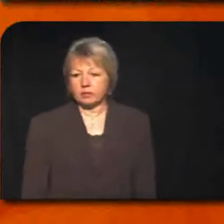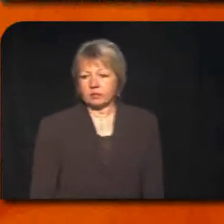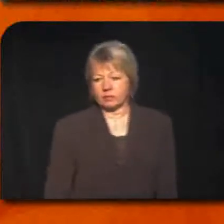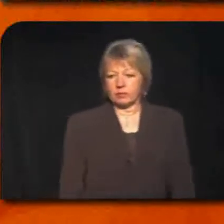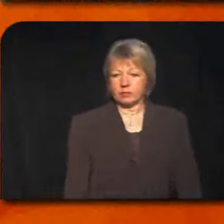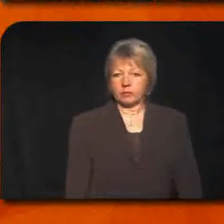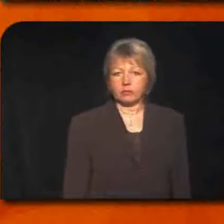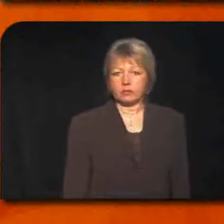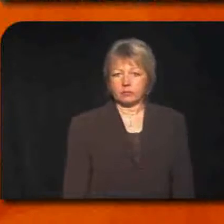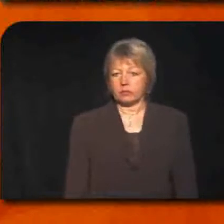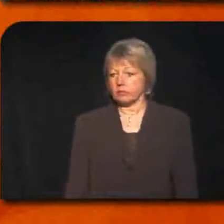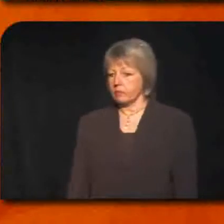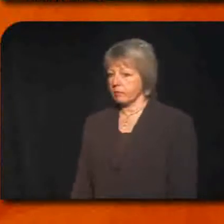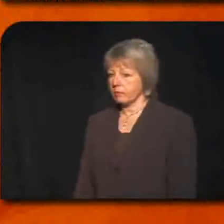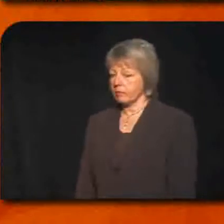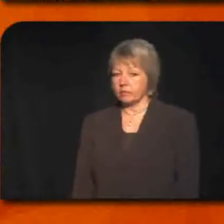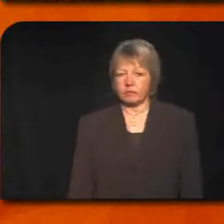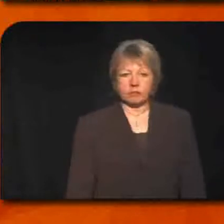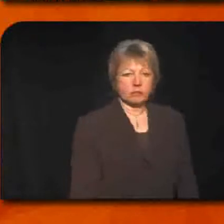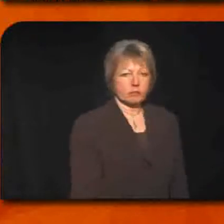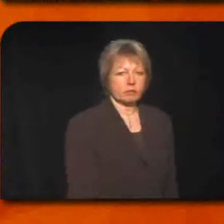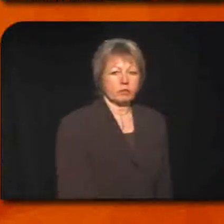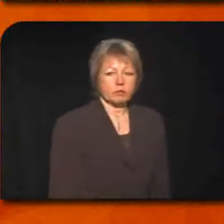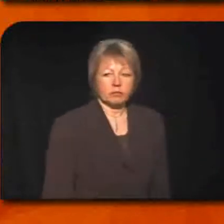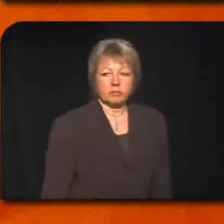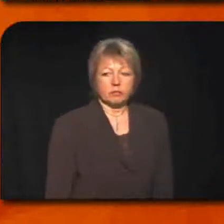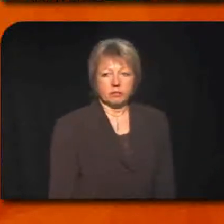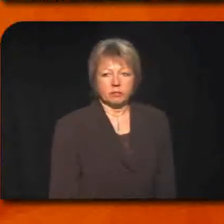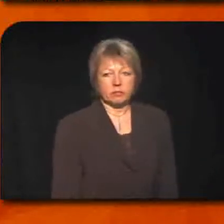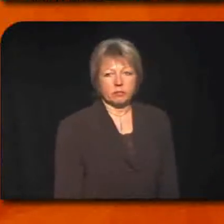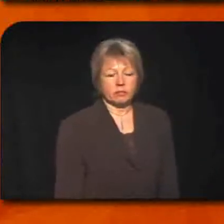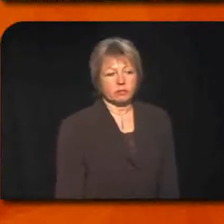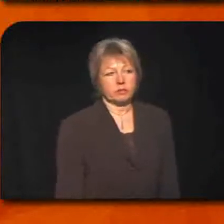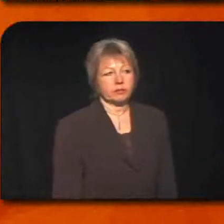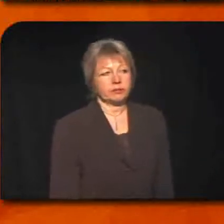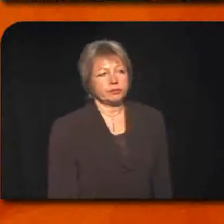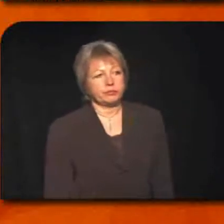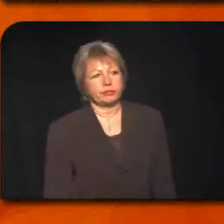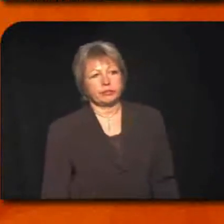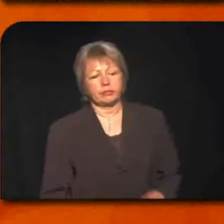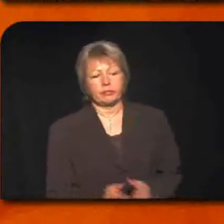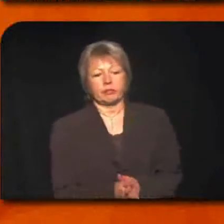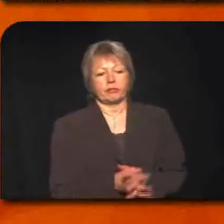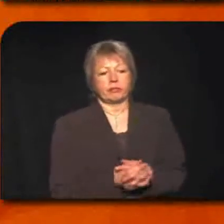so ich bin gebeten worden noch einmal das beamer-bild vorzulesen